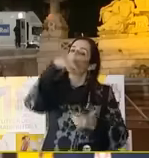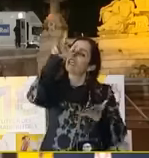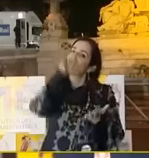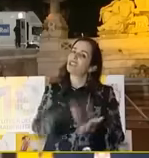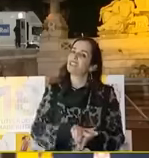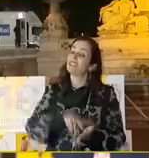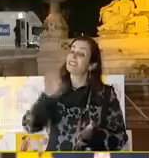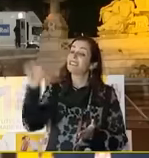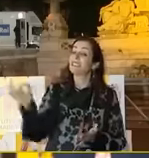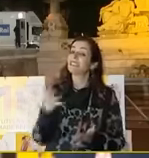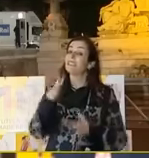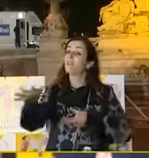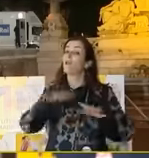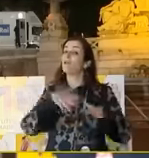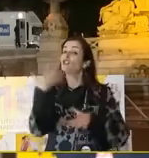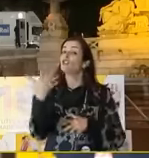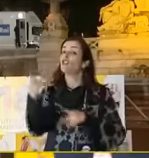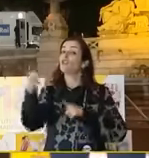sarà,